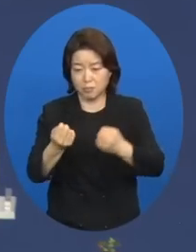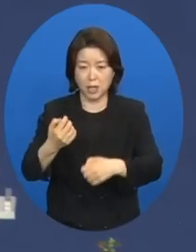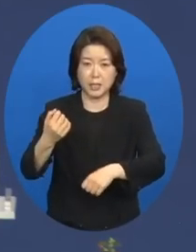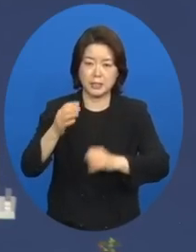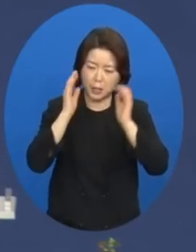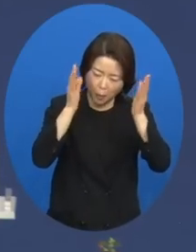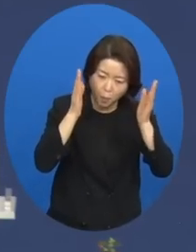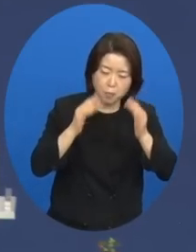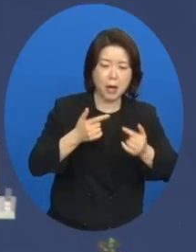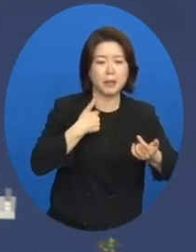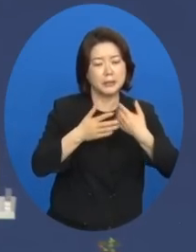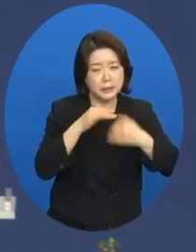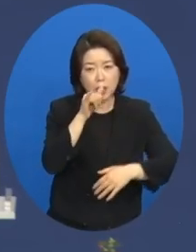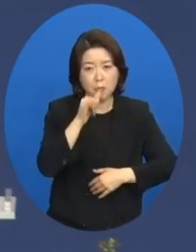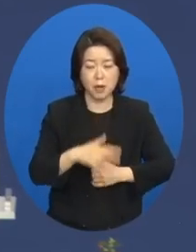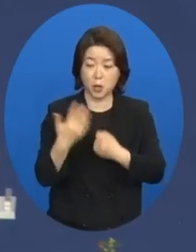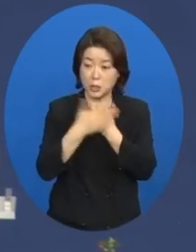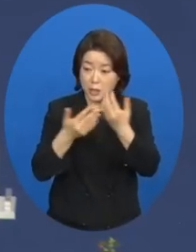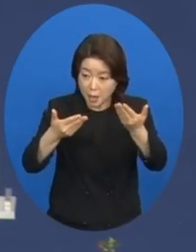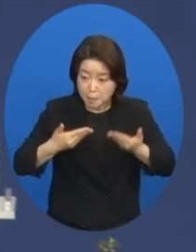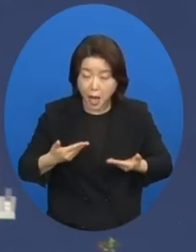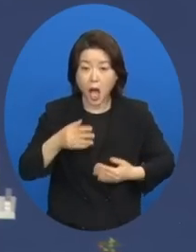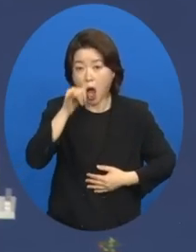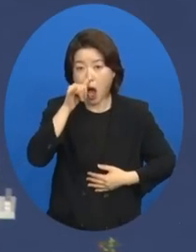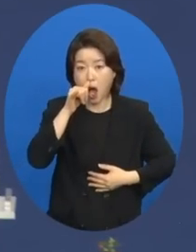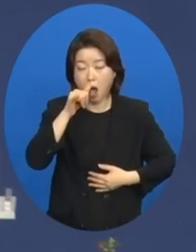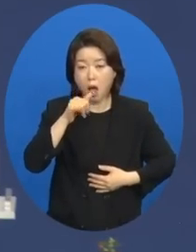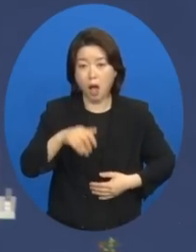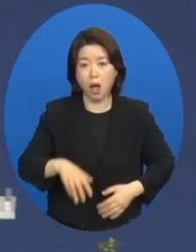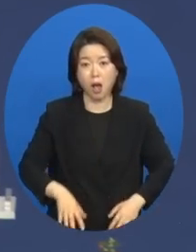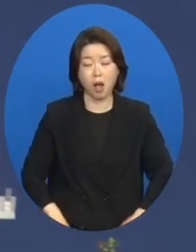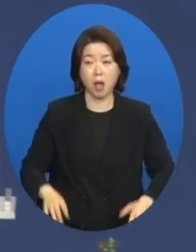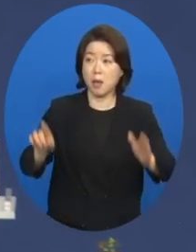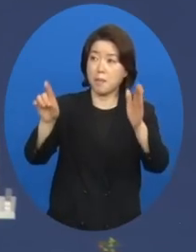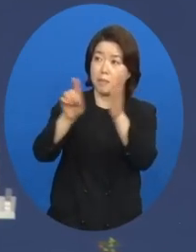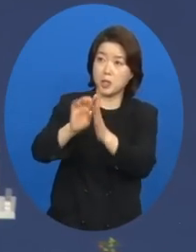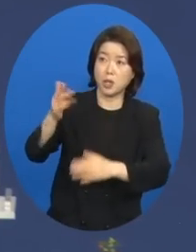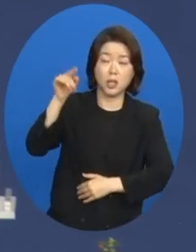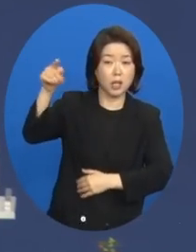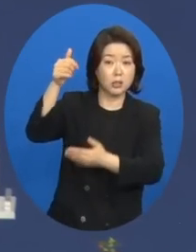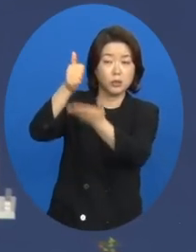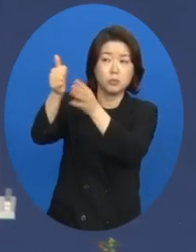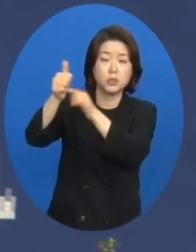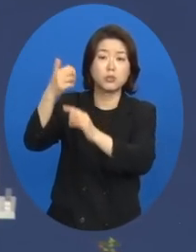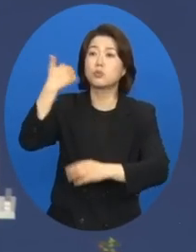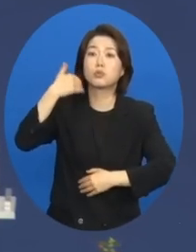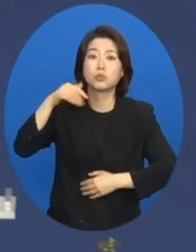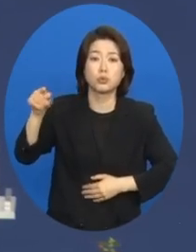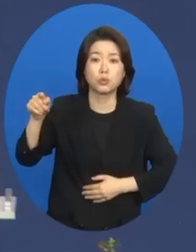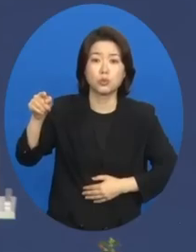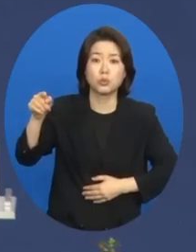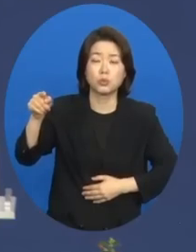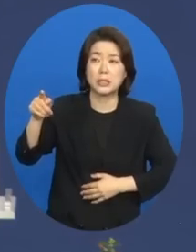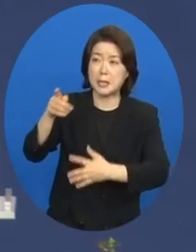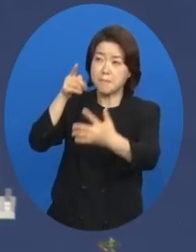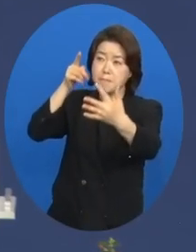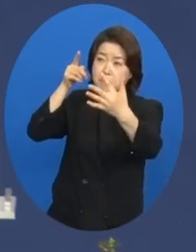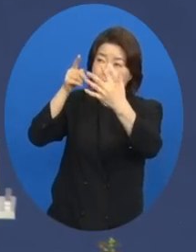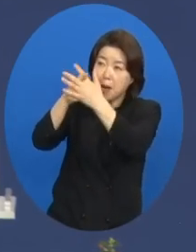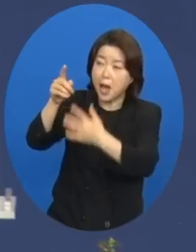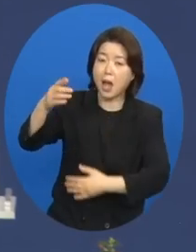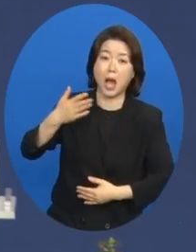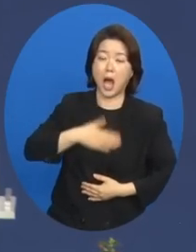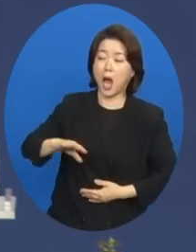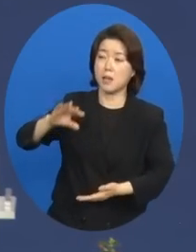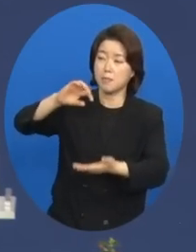하고 체험을 하고 은혜를 받는다고 하면서도 믿어야 될 그분이 누구인지를 이분을 아는 만큼 믿을 거